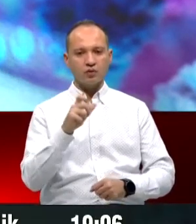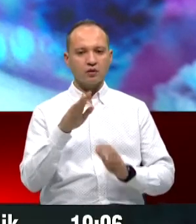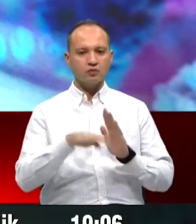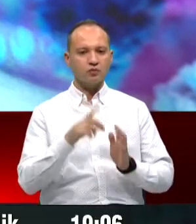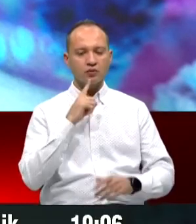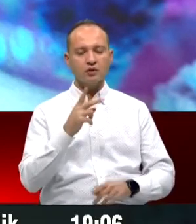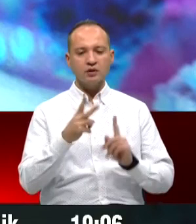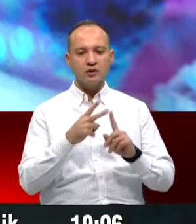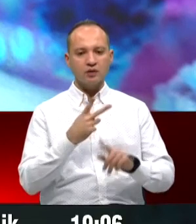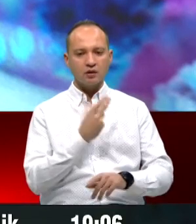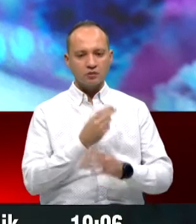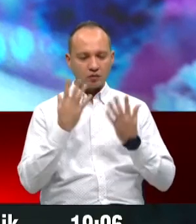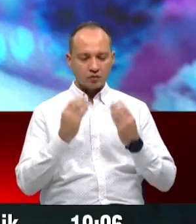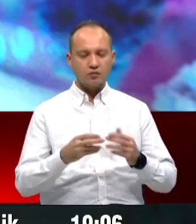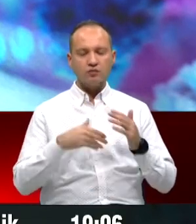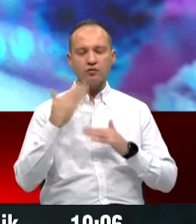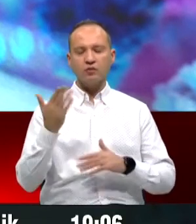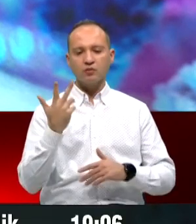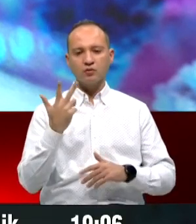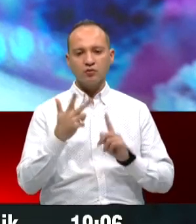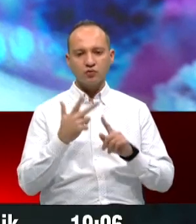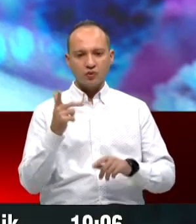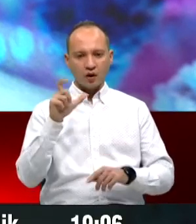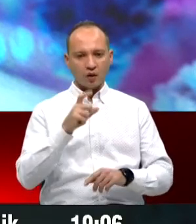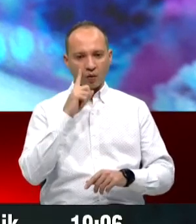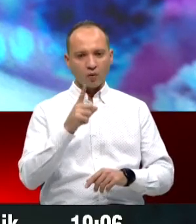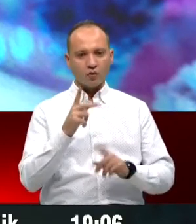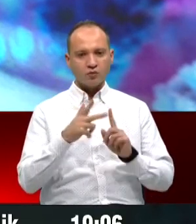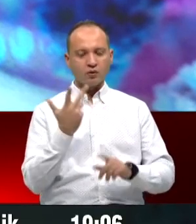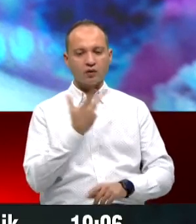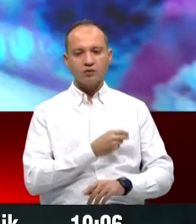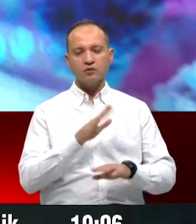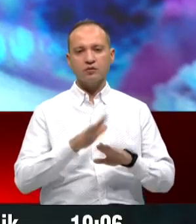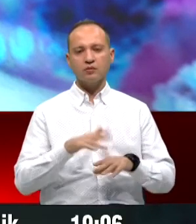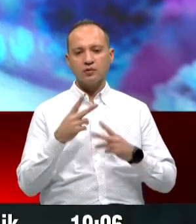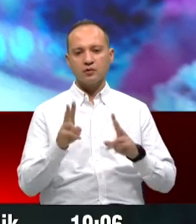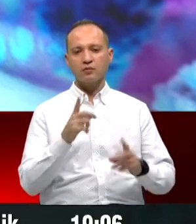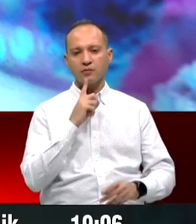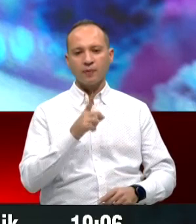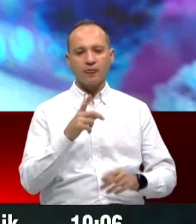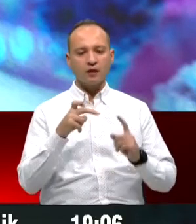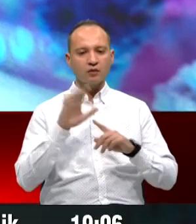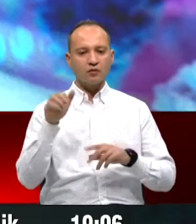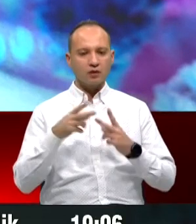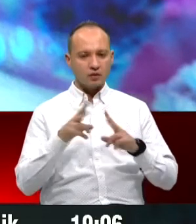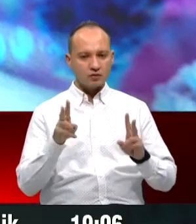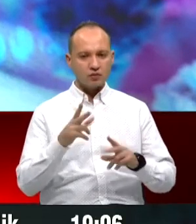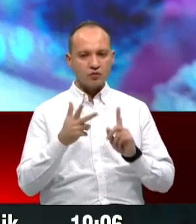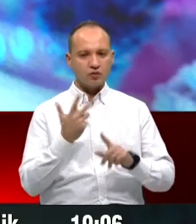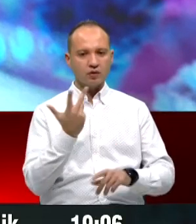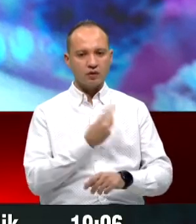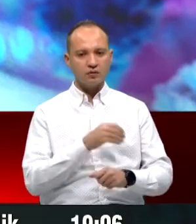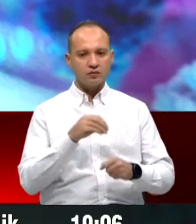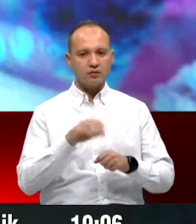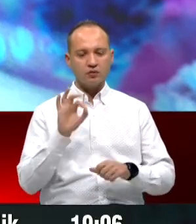çekildi. Yani 2. doz BioNTech aşısı sonrası geçen 3. ayda 3. dozlar yaptırılacak. Randevular açıldı. 3.